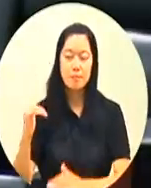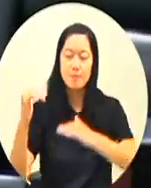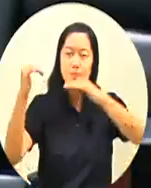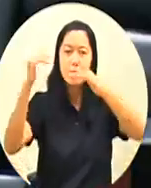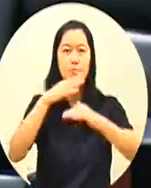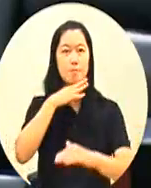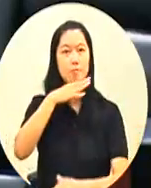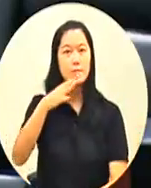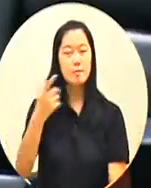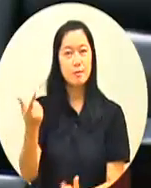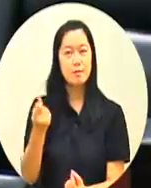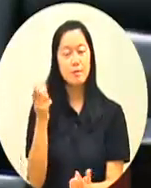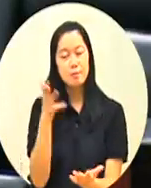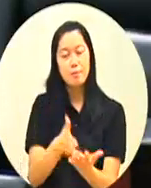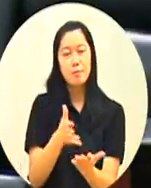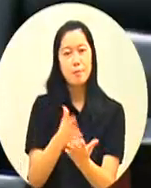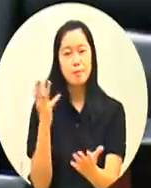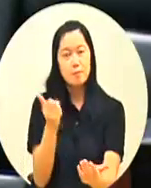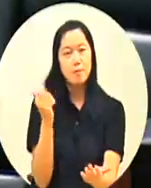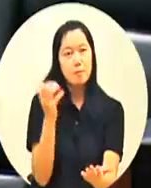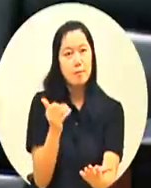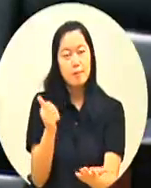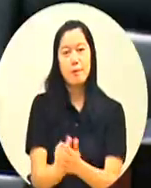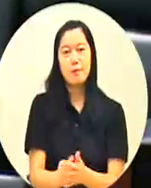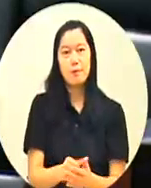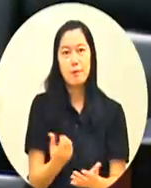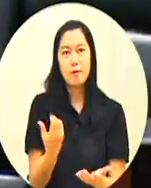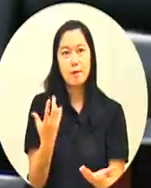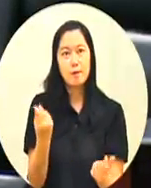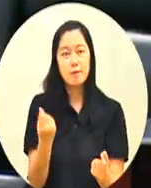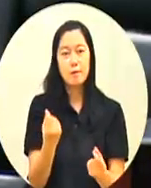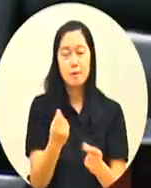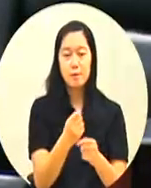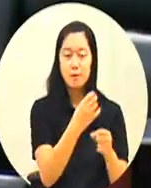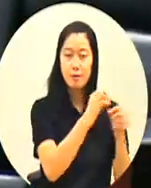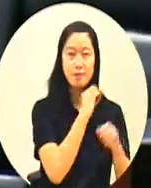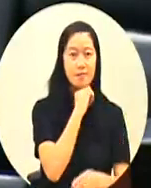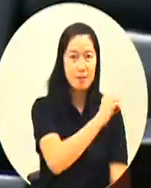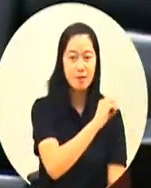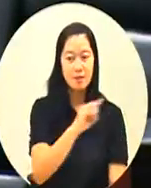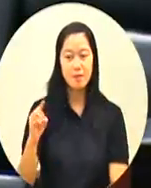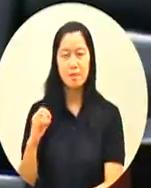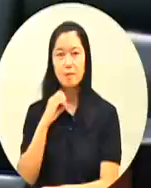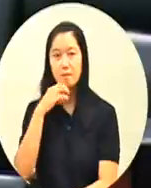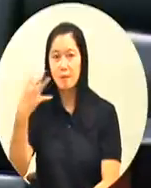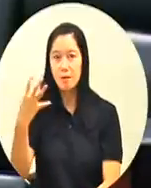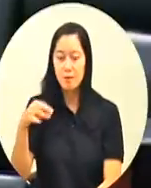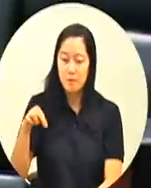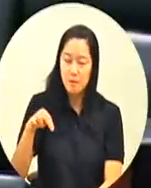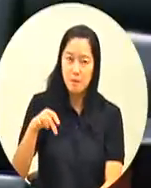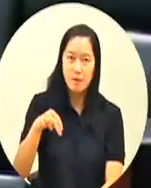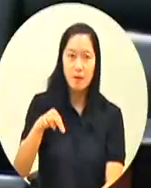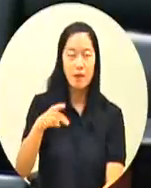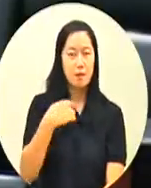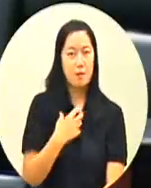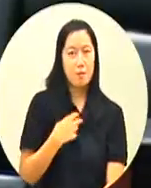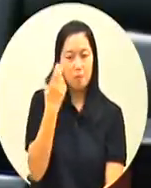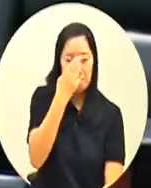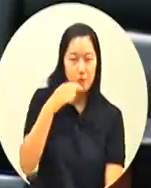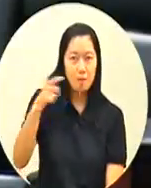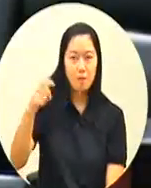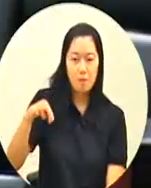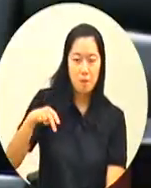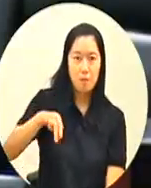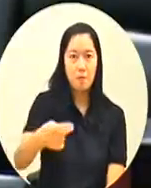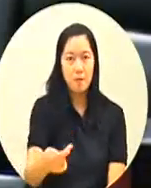吼，侃侃而谈，如阿伯出世，到伊几四岁啊，然后会晓小块会晓行，啊，佮惊伊向阳会走会跋